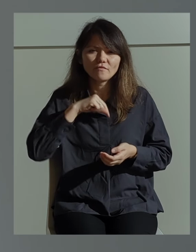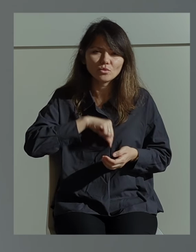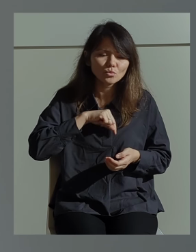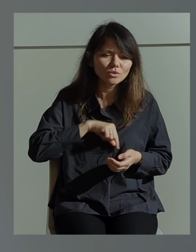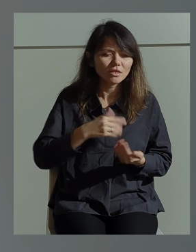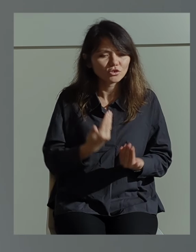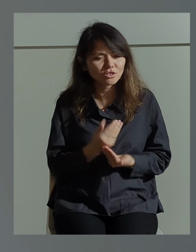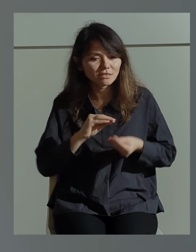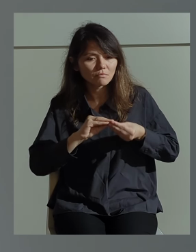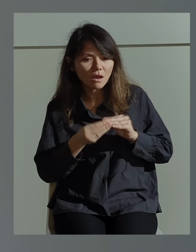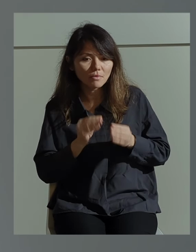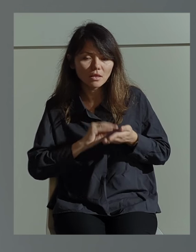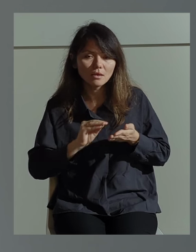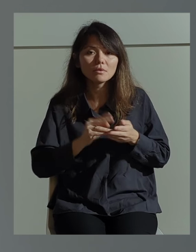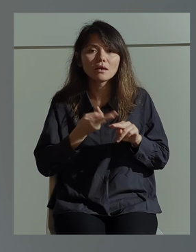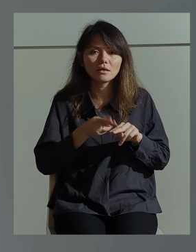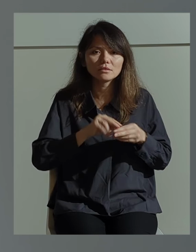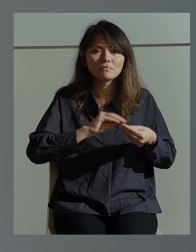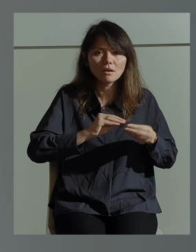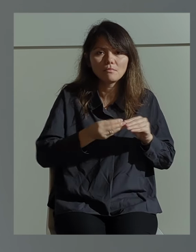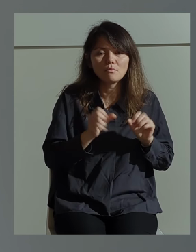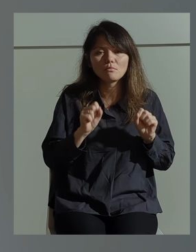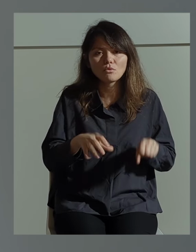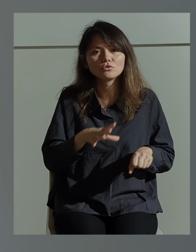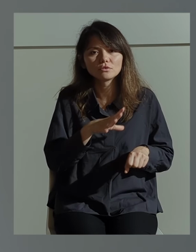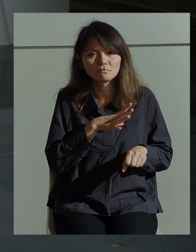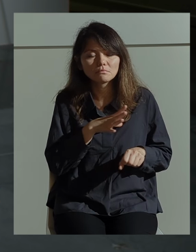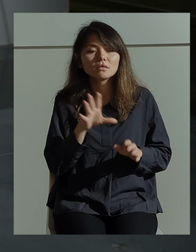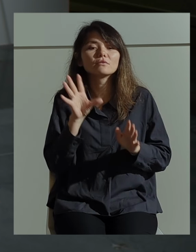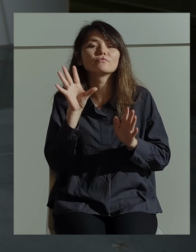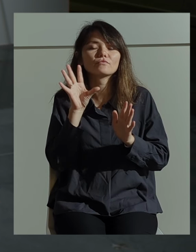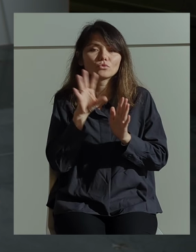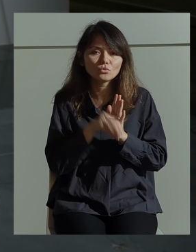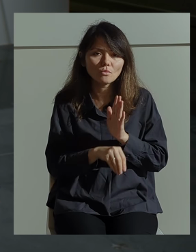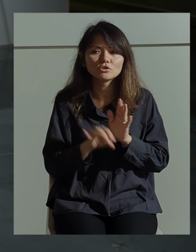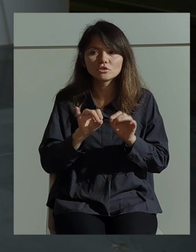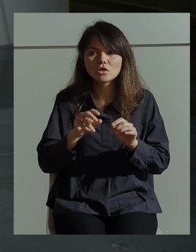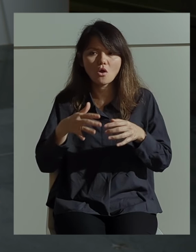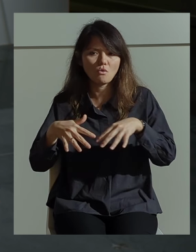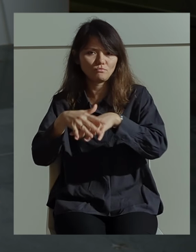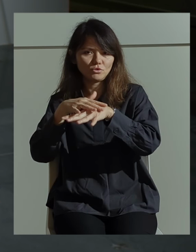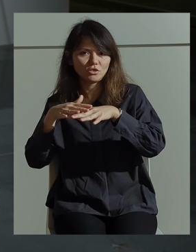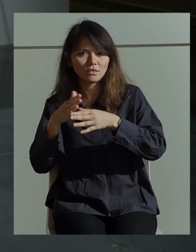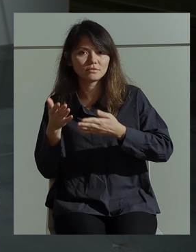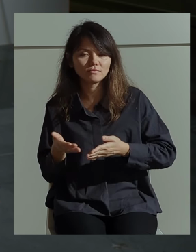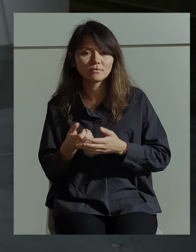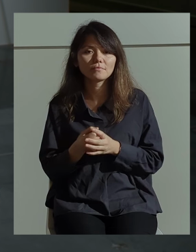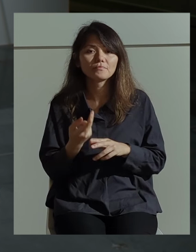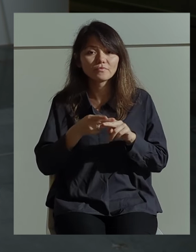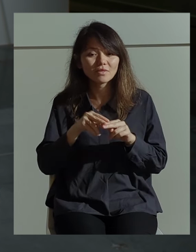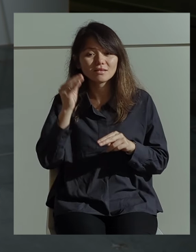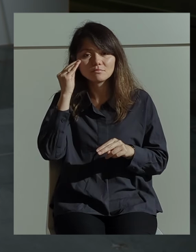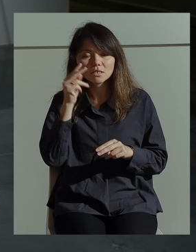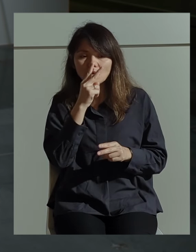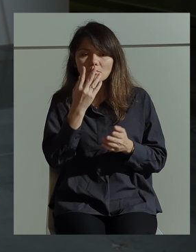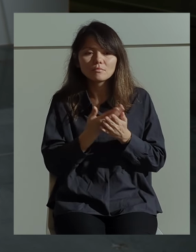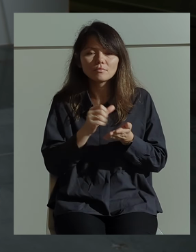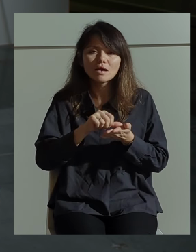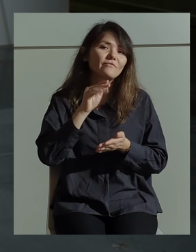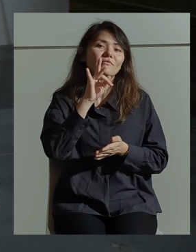жизненные проблемы эти проблемы конечно могут быть в том числе и общественными в этом смысле показательным является пример